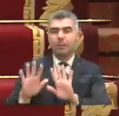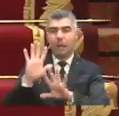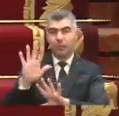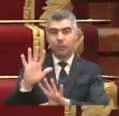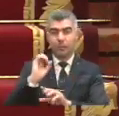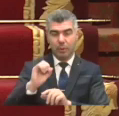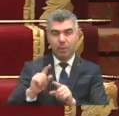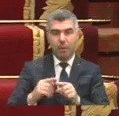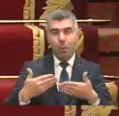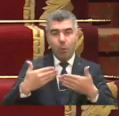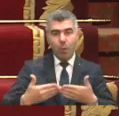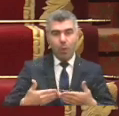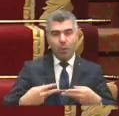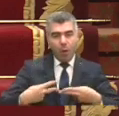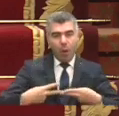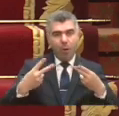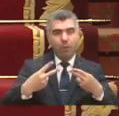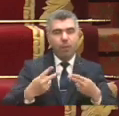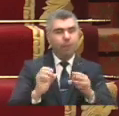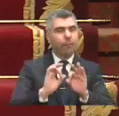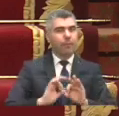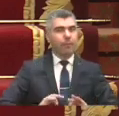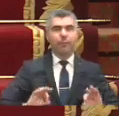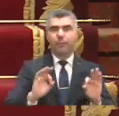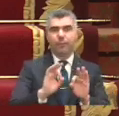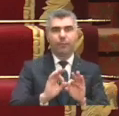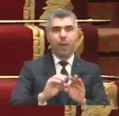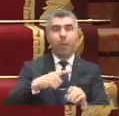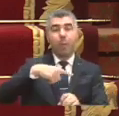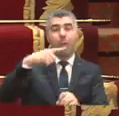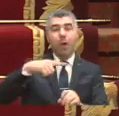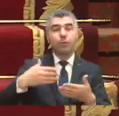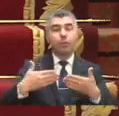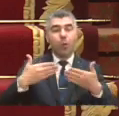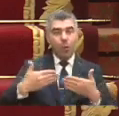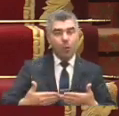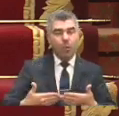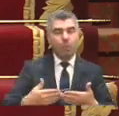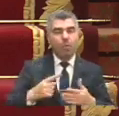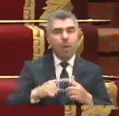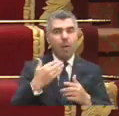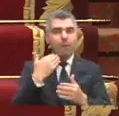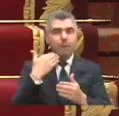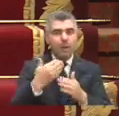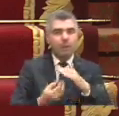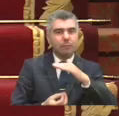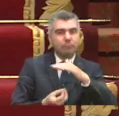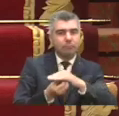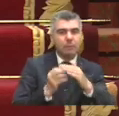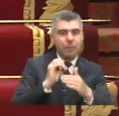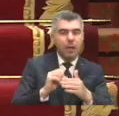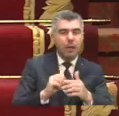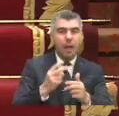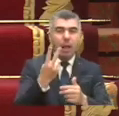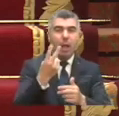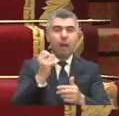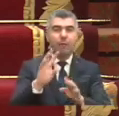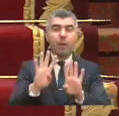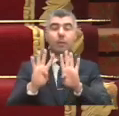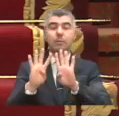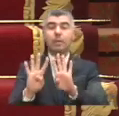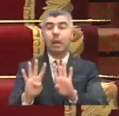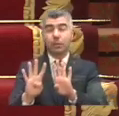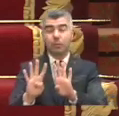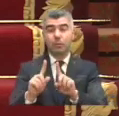كنشوفوش شي تنزيل ديالها، لأنه هذيك المؤشرات اللي كاين اليوم في مدركات الفساد ديال أمنيستي 2018